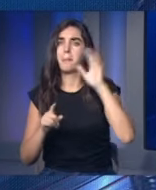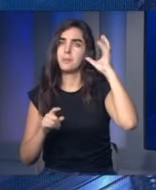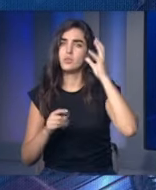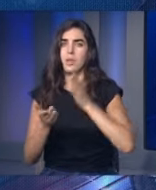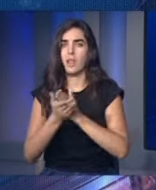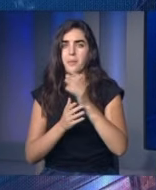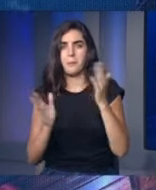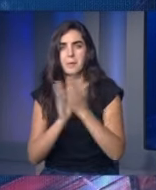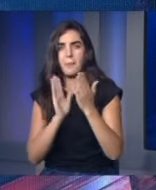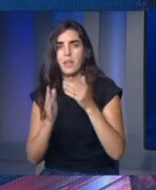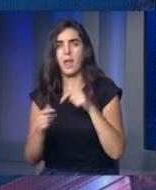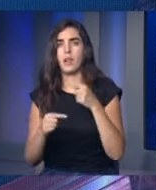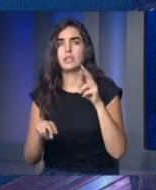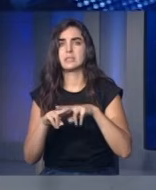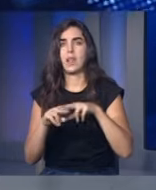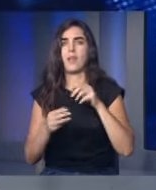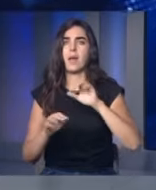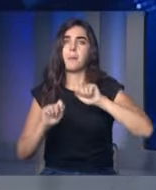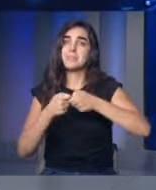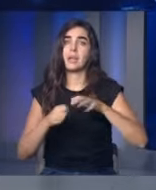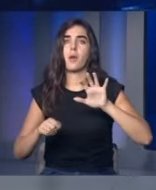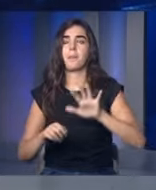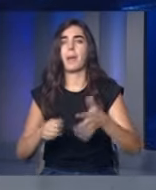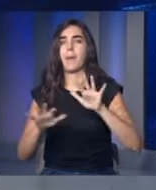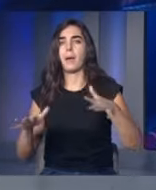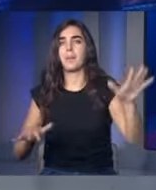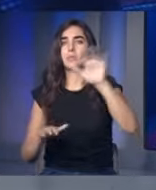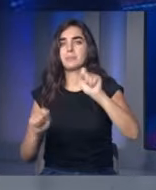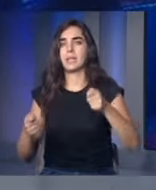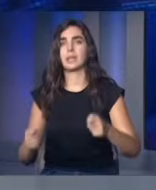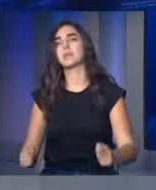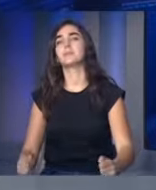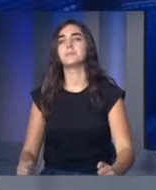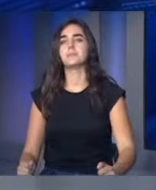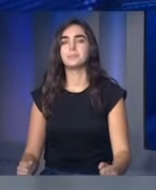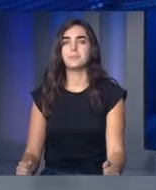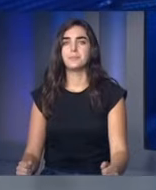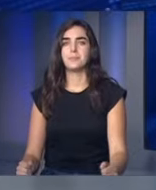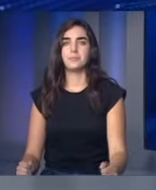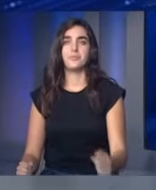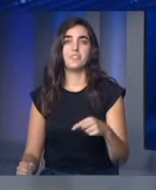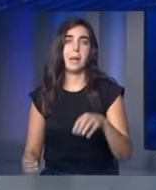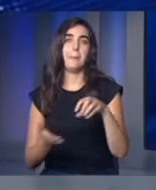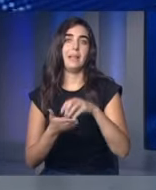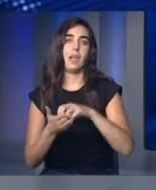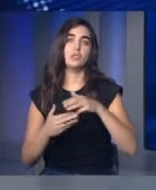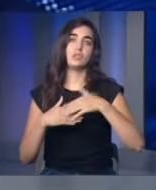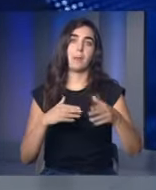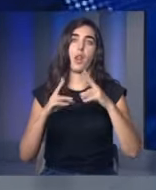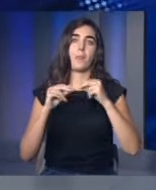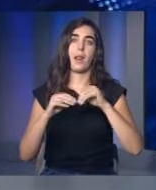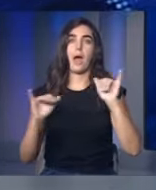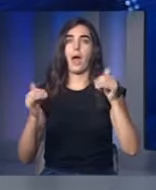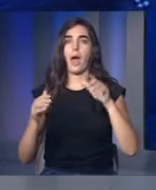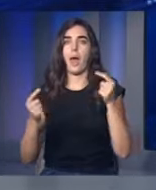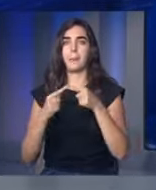حمقاء ستقابل برد مزلزل لإسرائيل وبإغلاق البحر المتوسط. في ميدان الجبهة اللبنانية الحربية استهدافات